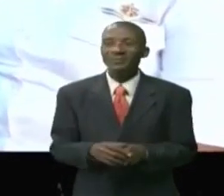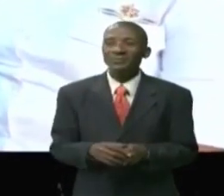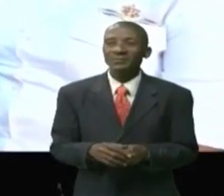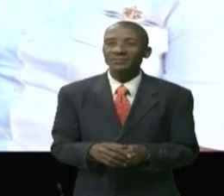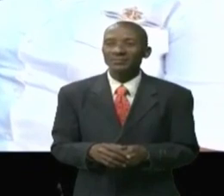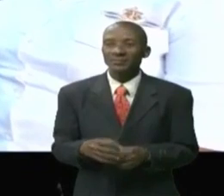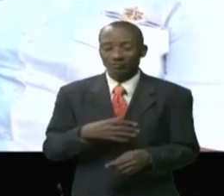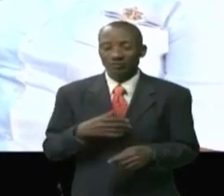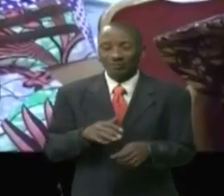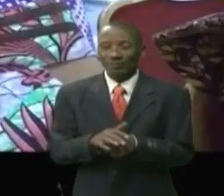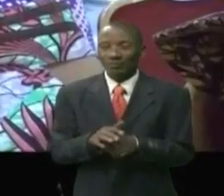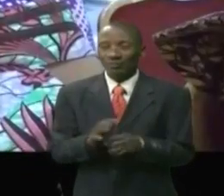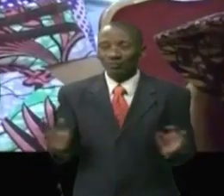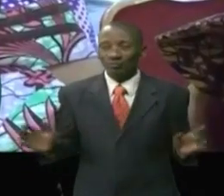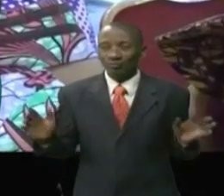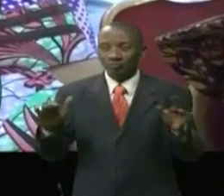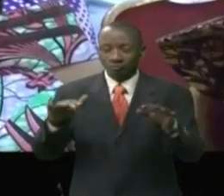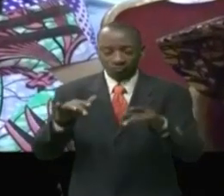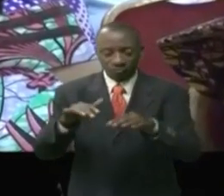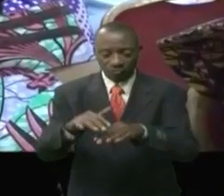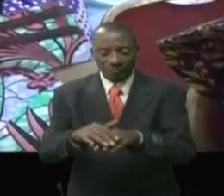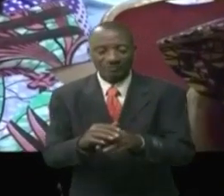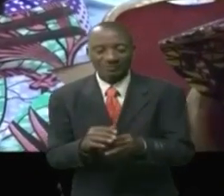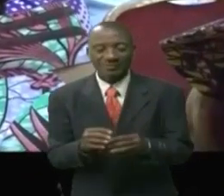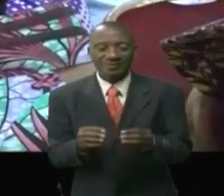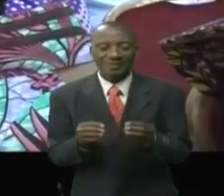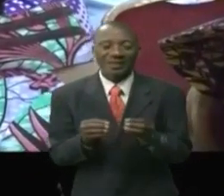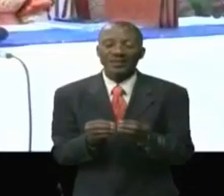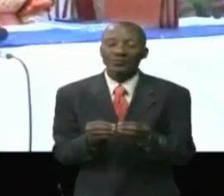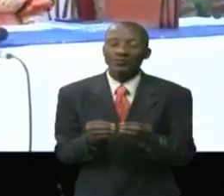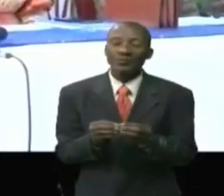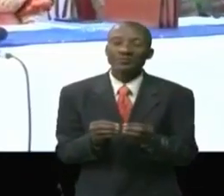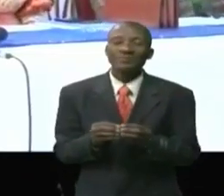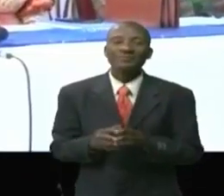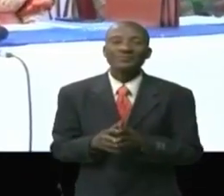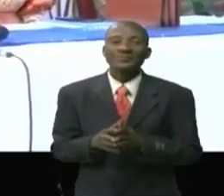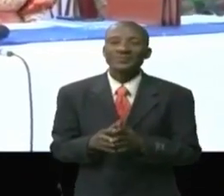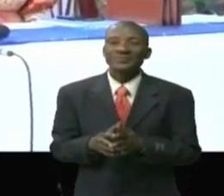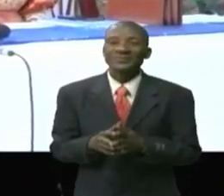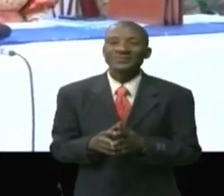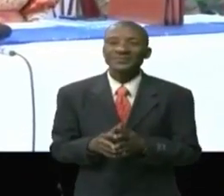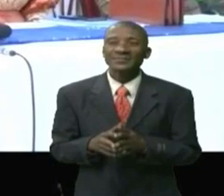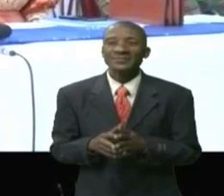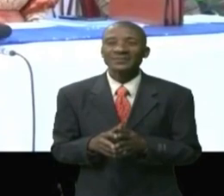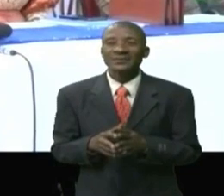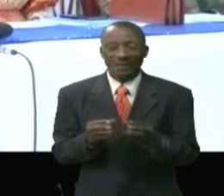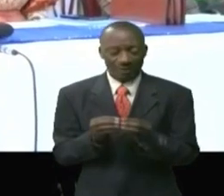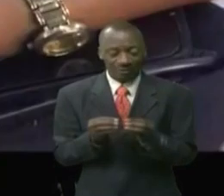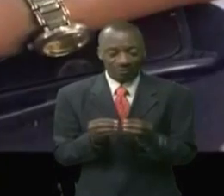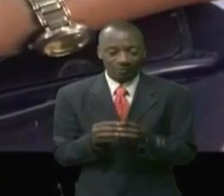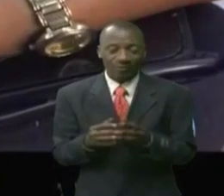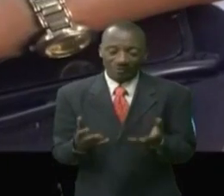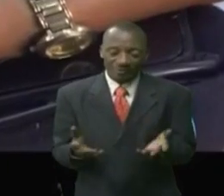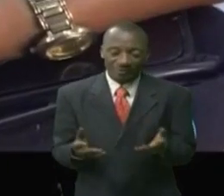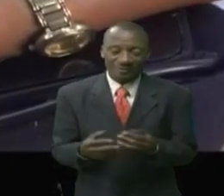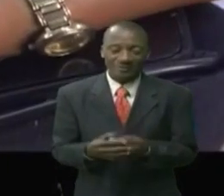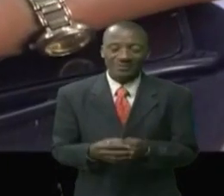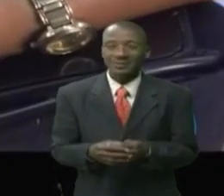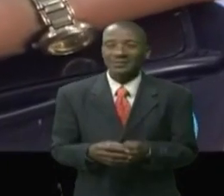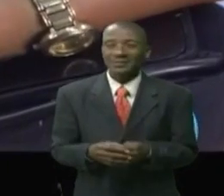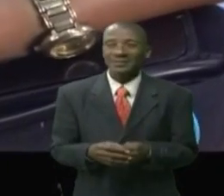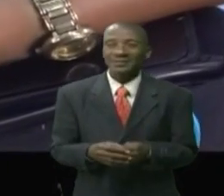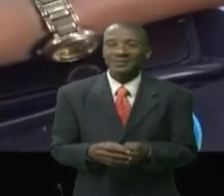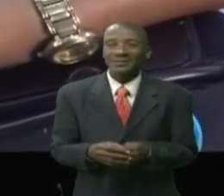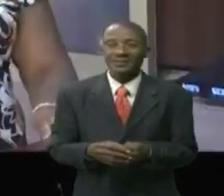horaires de travail longues imprévisiblees des politiques peu propices à la vie des familles et à la garde d'enfants les femmes sont